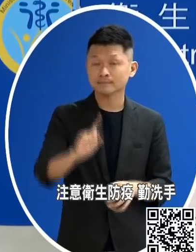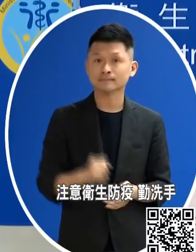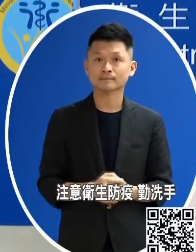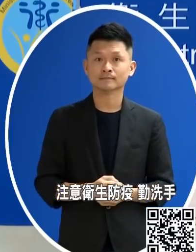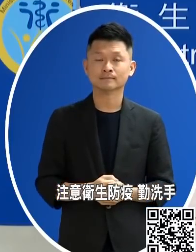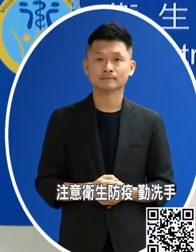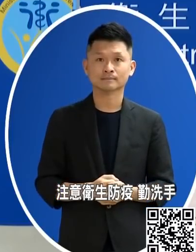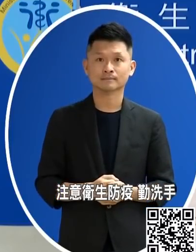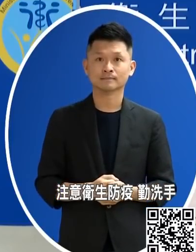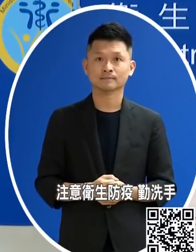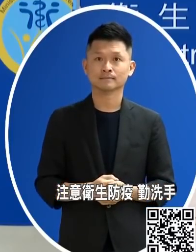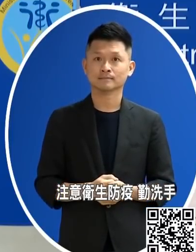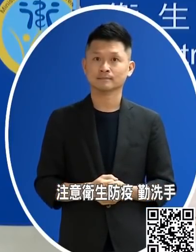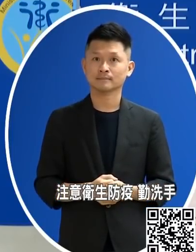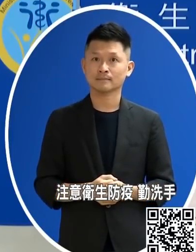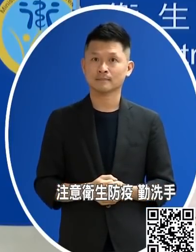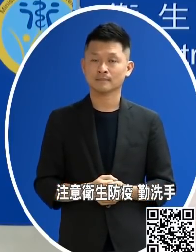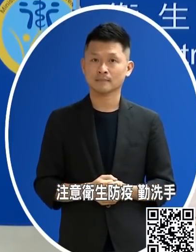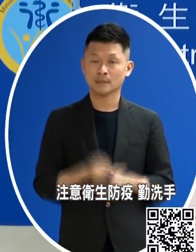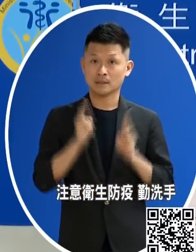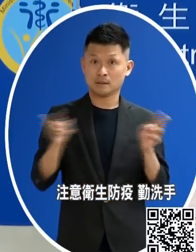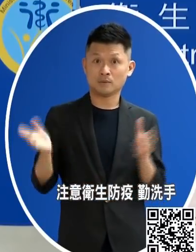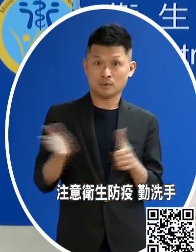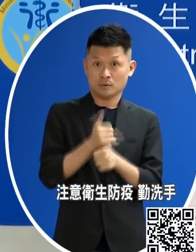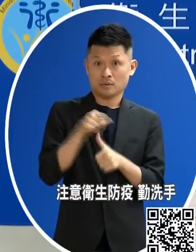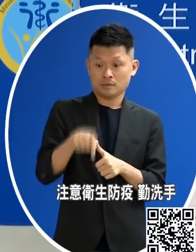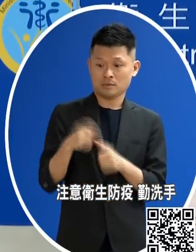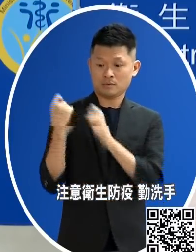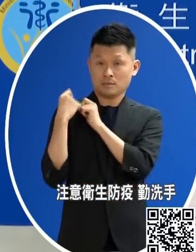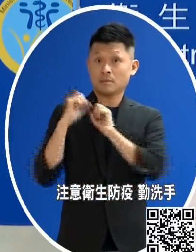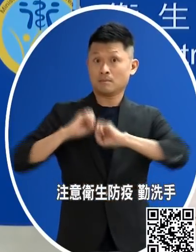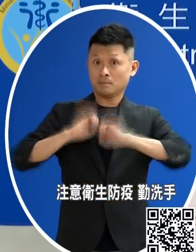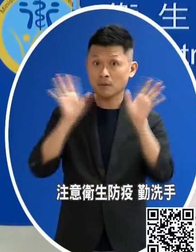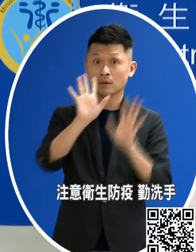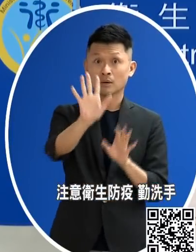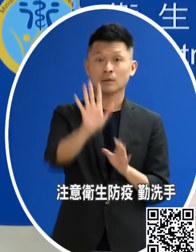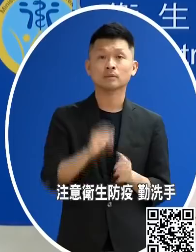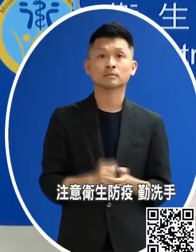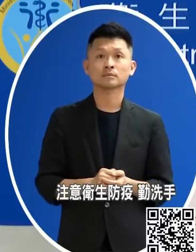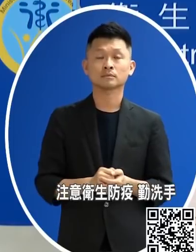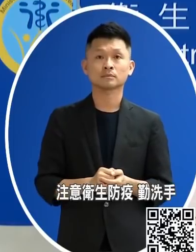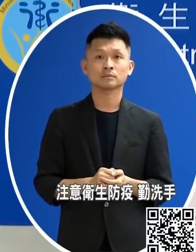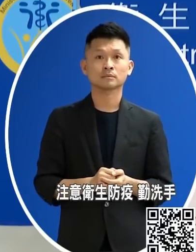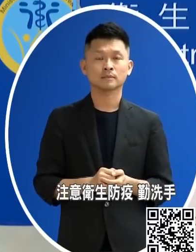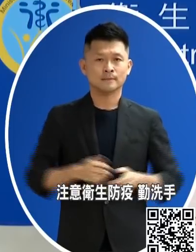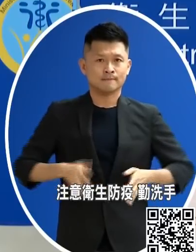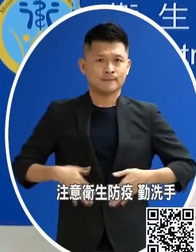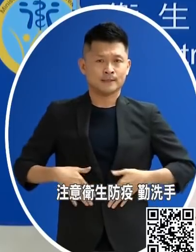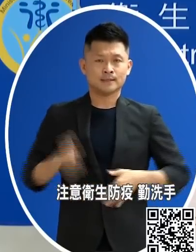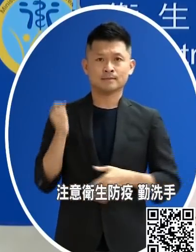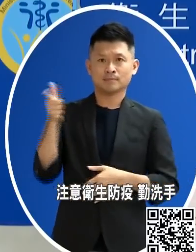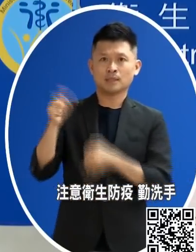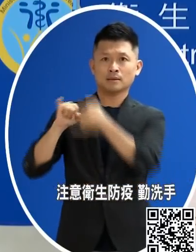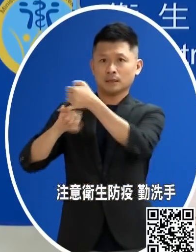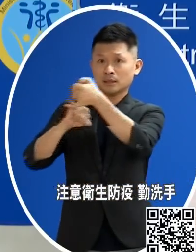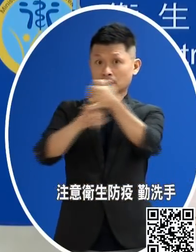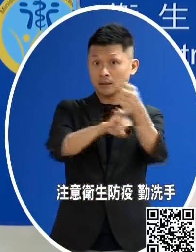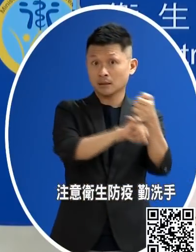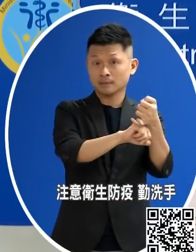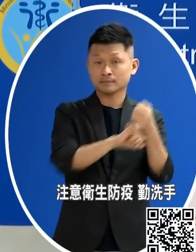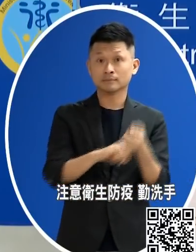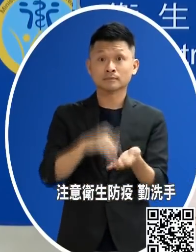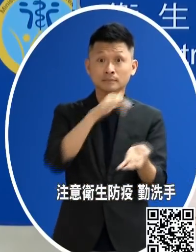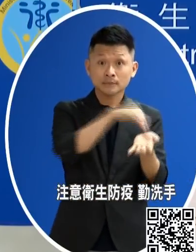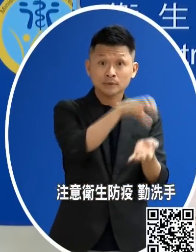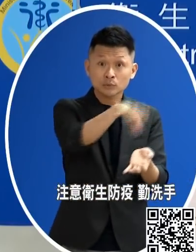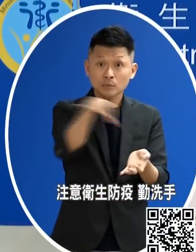应该说先做这个部分，指挥中心现在也公布过了，那指挥中心也紧急采购了有些